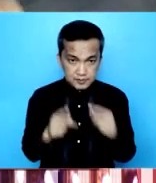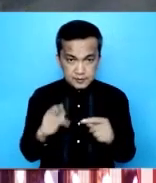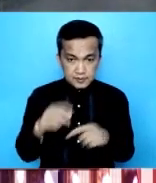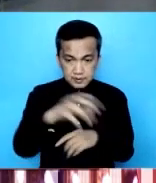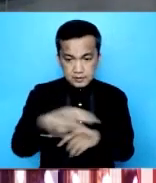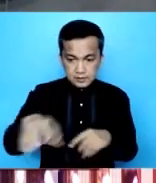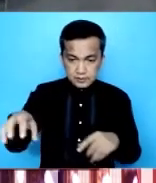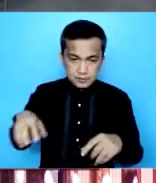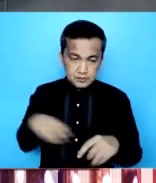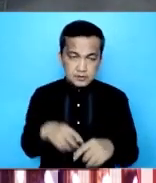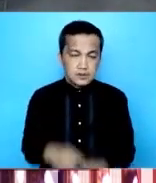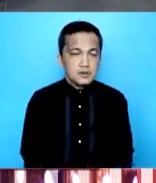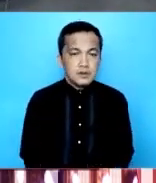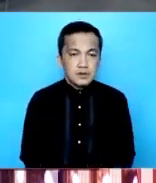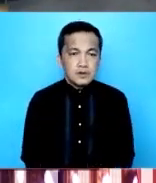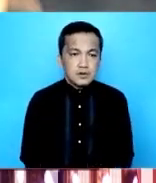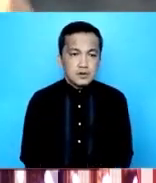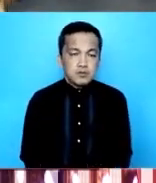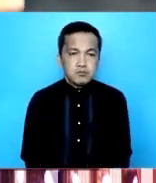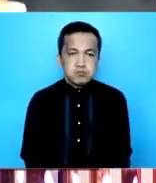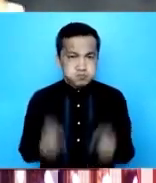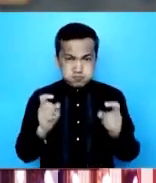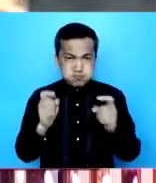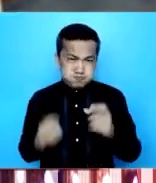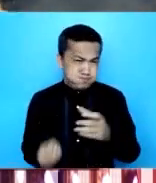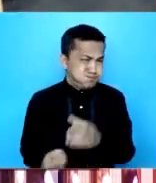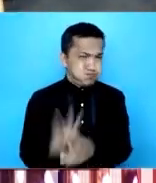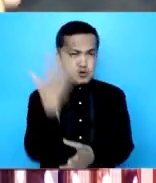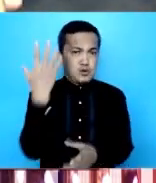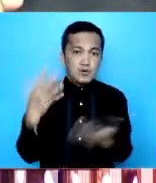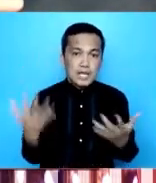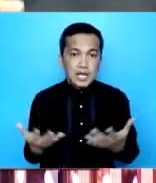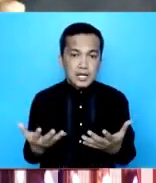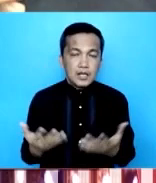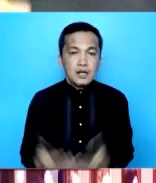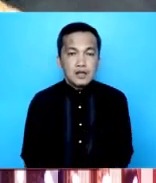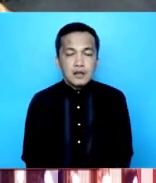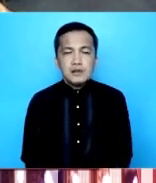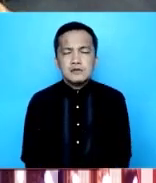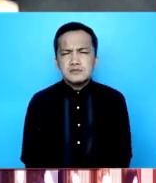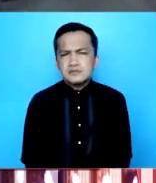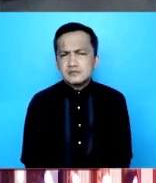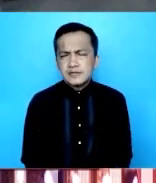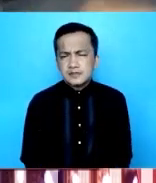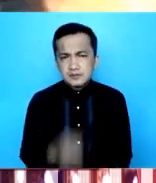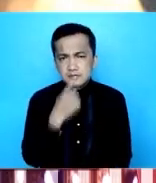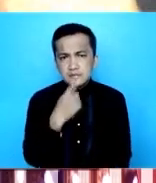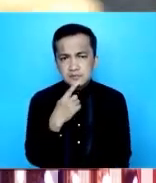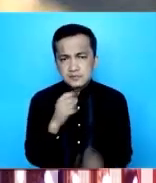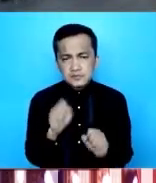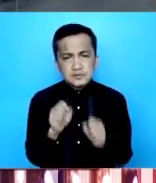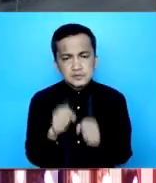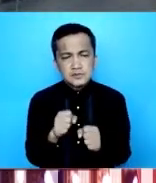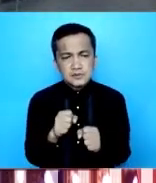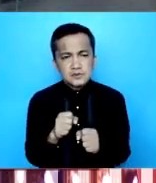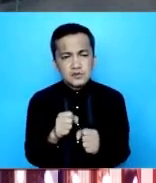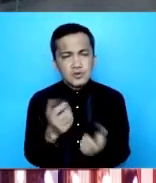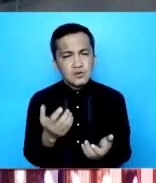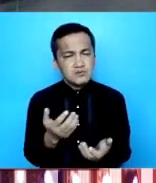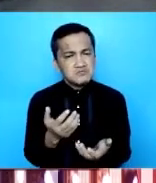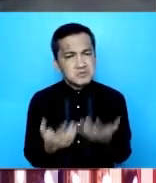kasi wala namang mabilis ang paglabas o pagbuga. Ano po yung possibility or probability ng